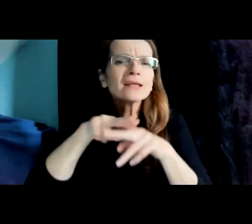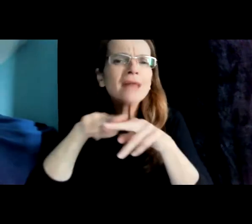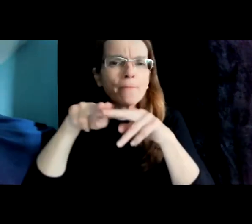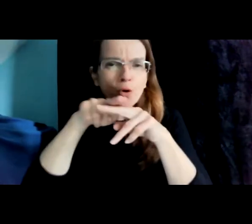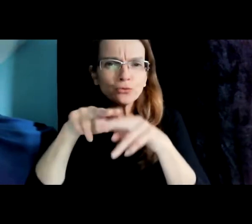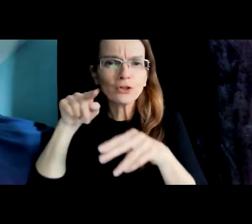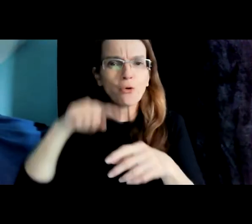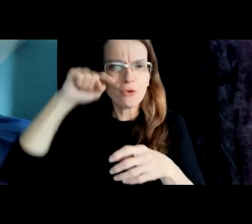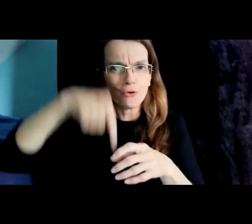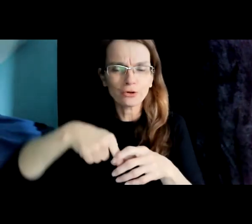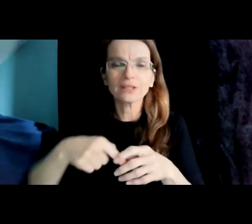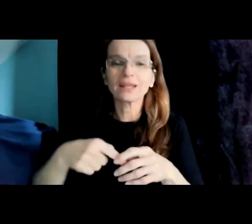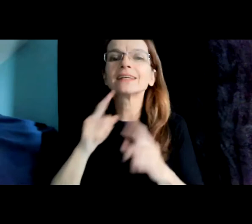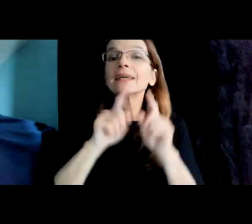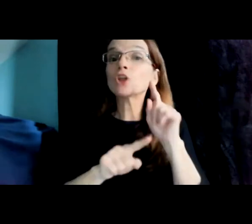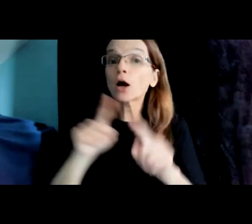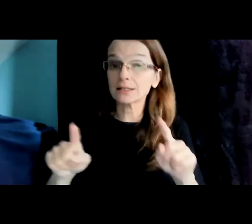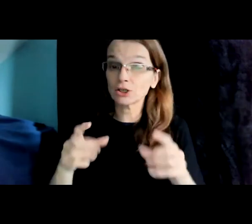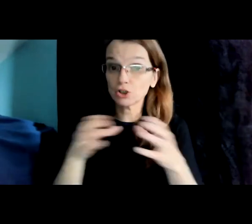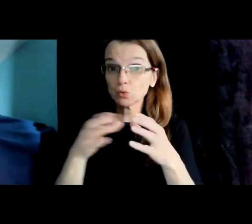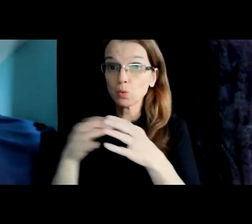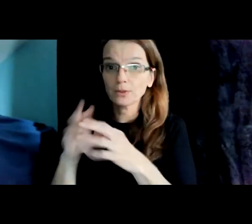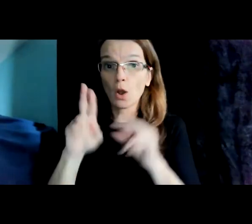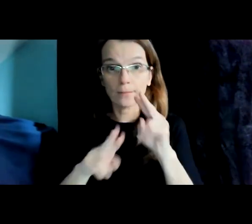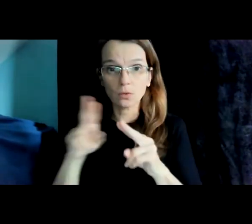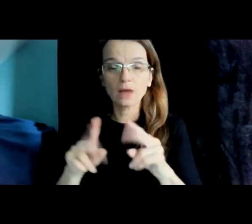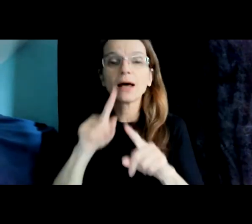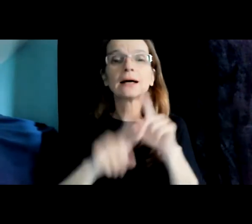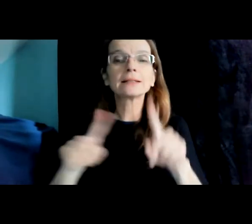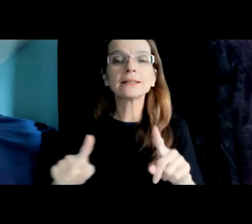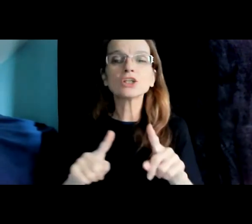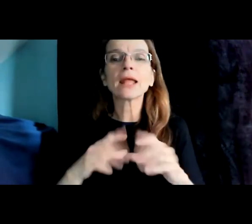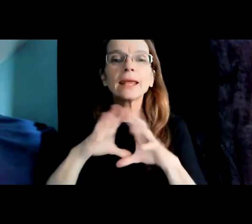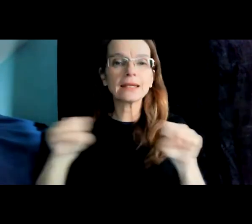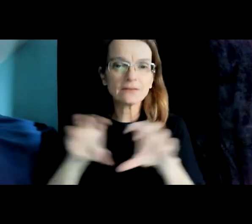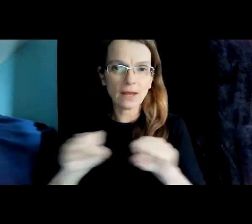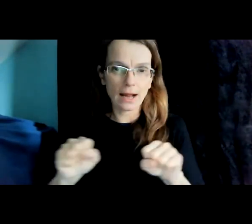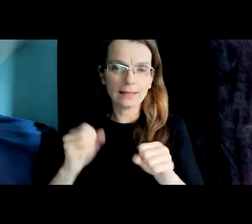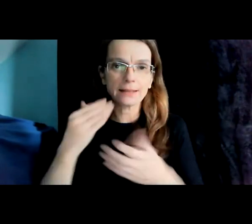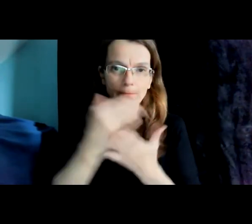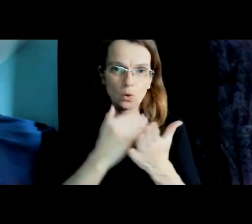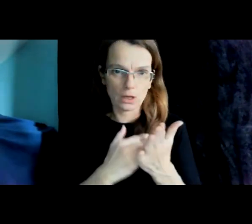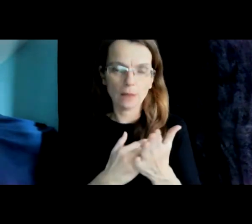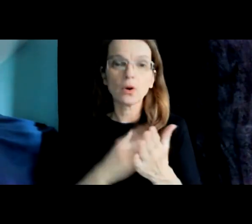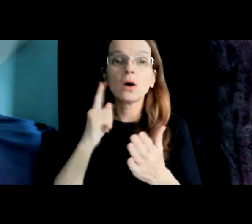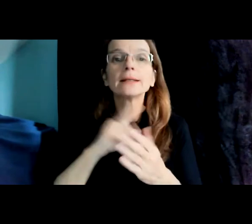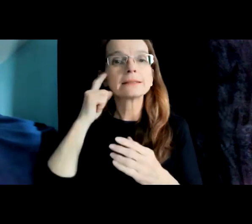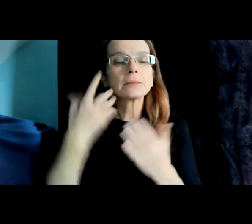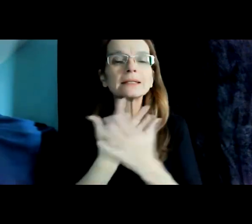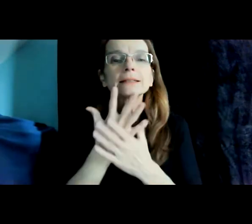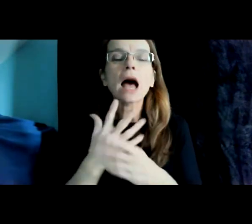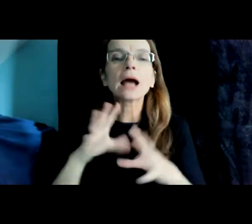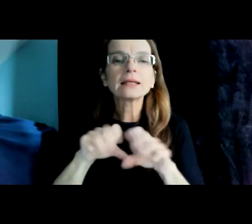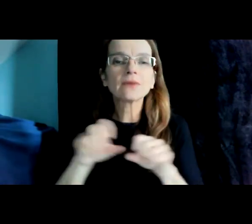povezuje različne ranljive skupine, raznovrstne izvajalce programov izobraževanja in skrbi za uveljavljanje koncepta